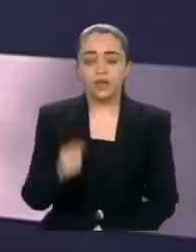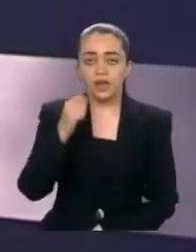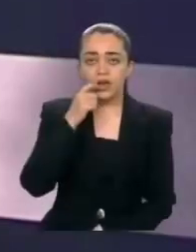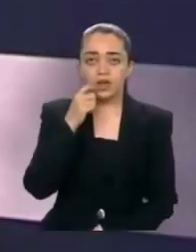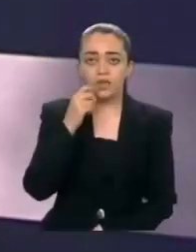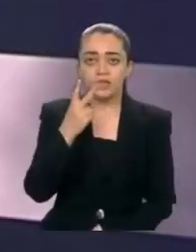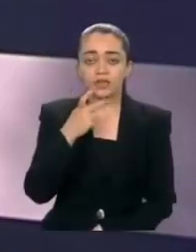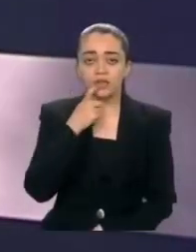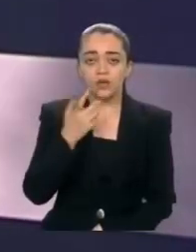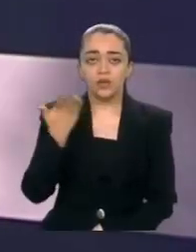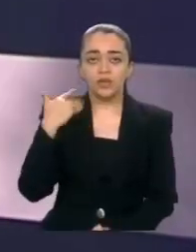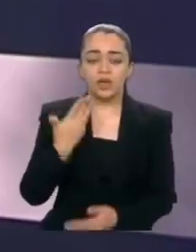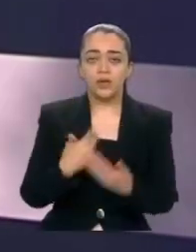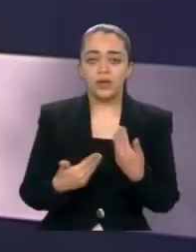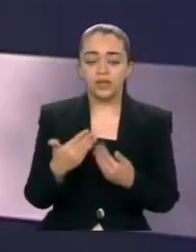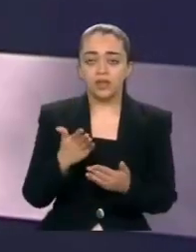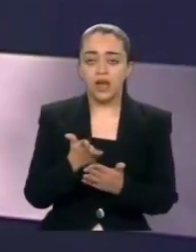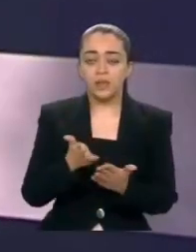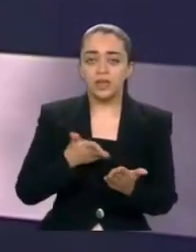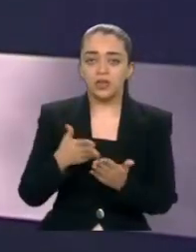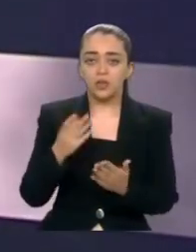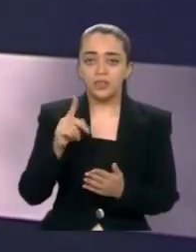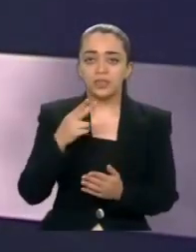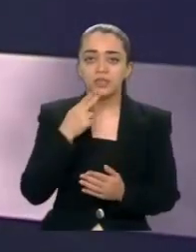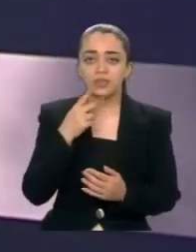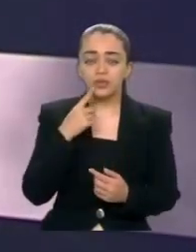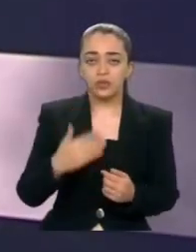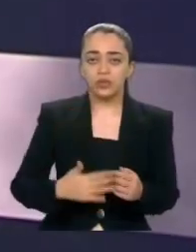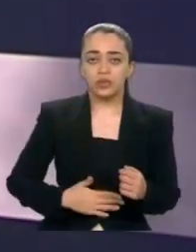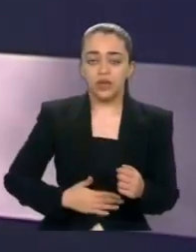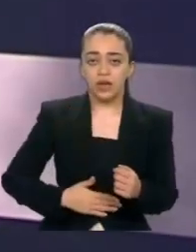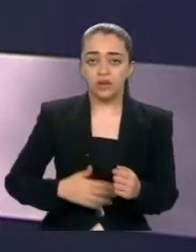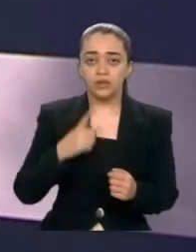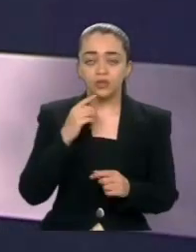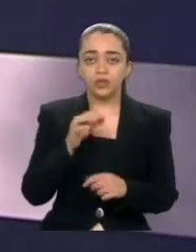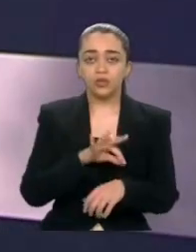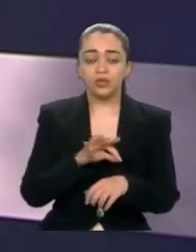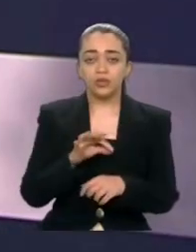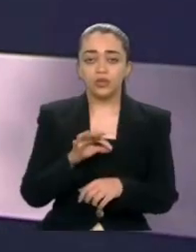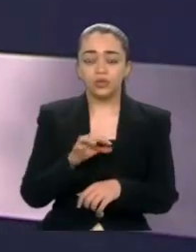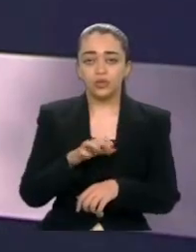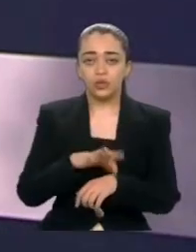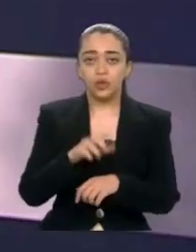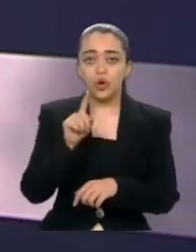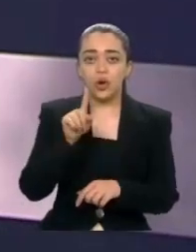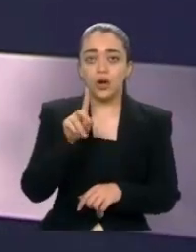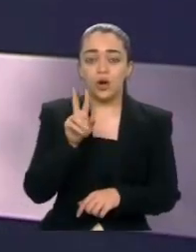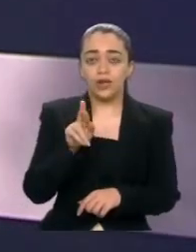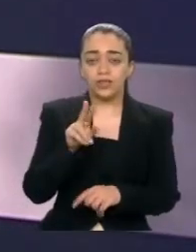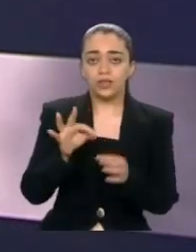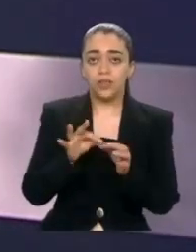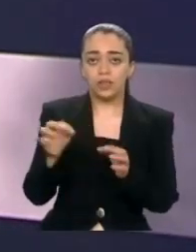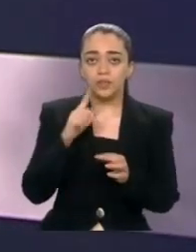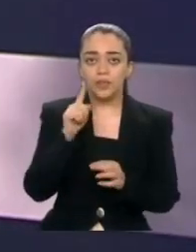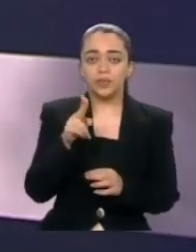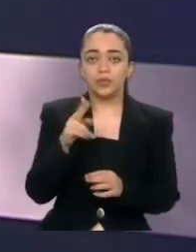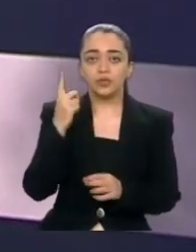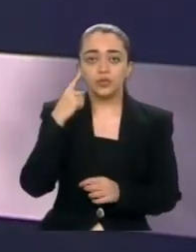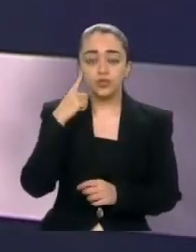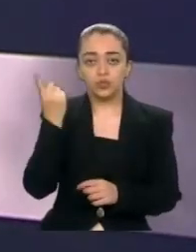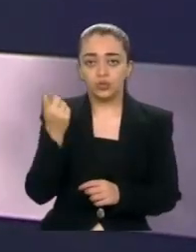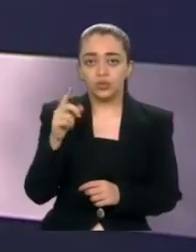Ankara'da 2 yıl önce ameliyat olan bir kadının karnında Doktorlar 12 santimlik Bir makas unuttu Hayati ihmal